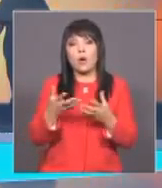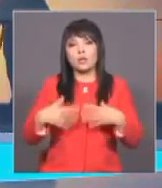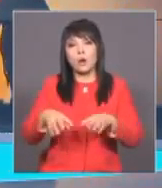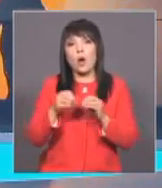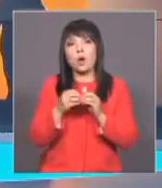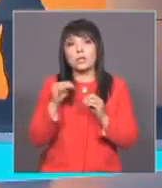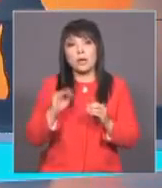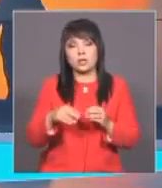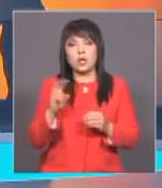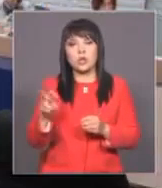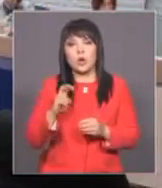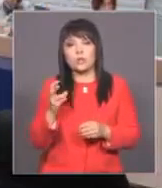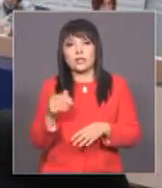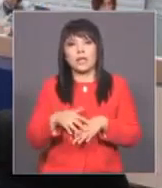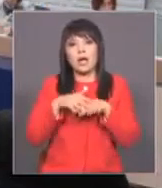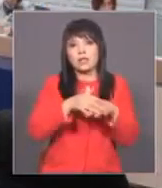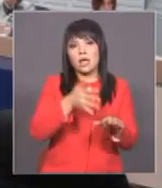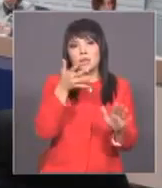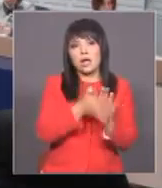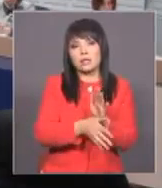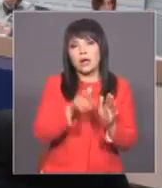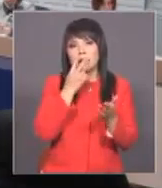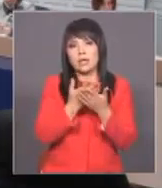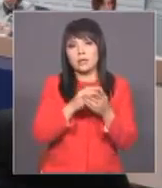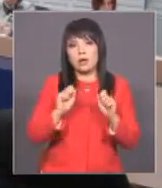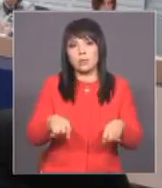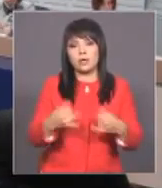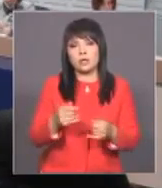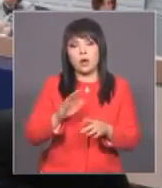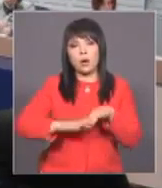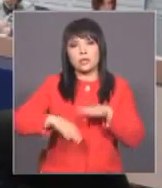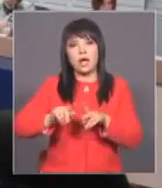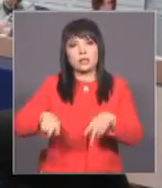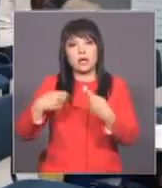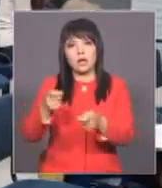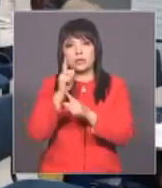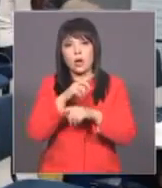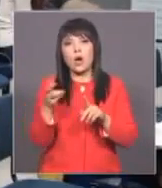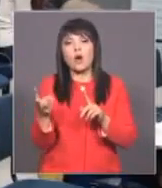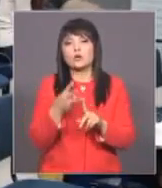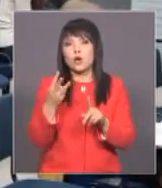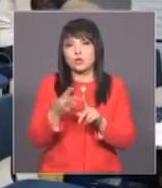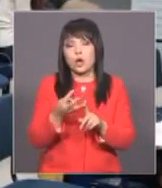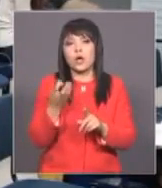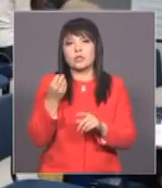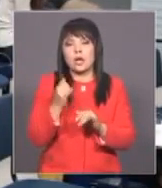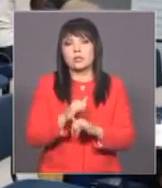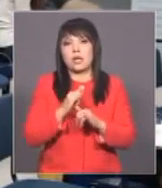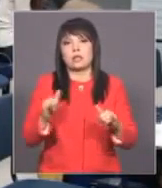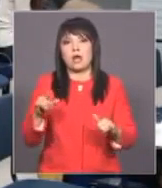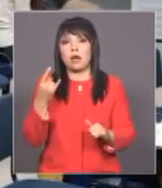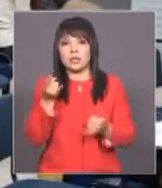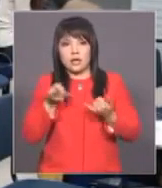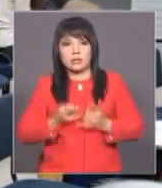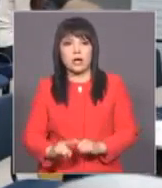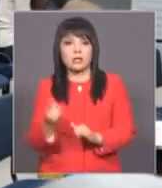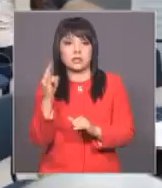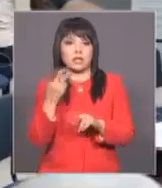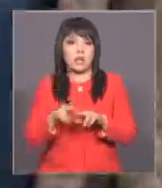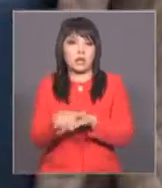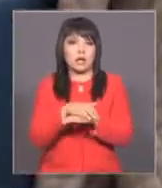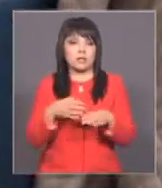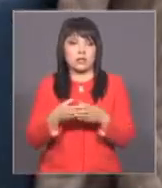доллар көлемінде ақша беру жүйесі енгізілді. Қолға берілмейтін бұл қаражат үшінші немесе одан кейінгі баланы дүниеге әкелген